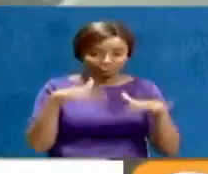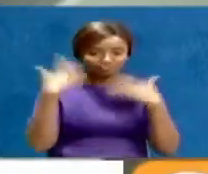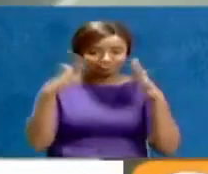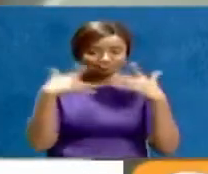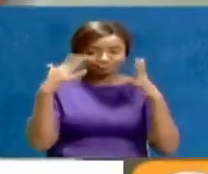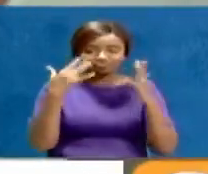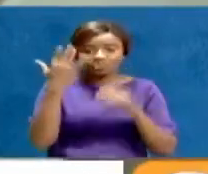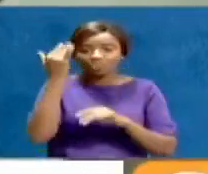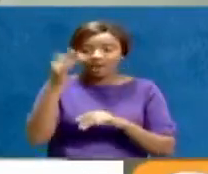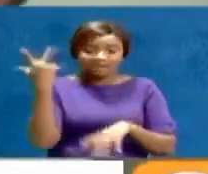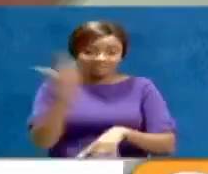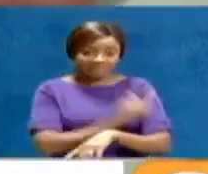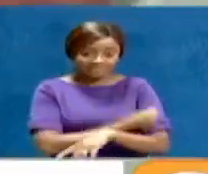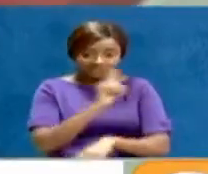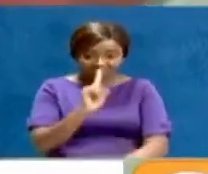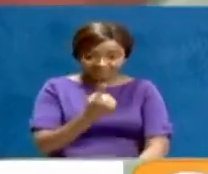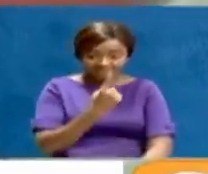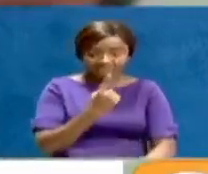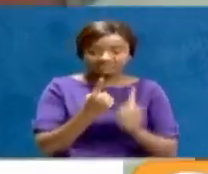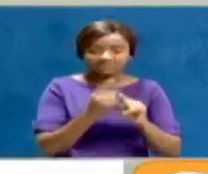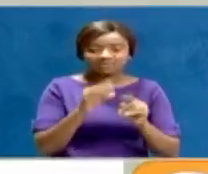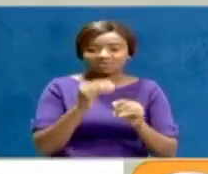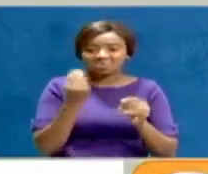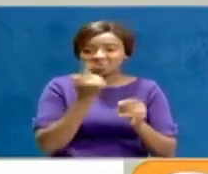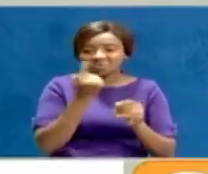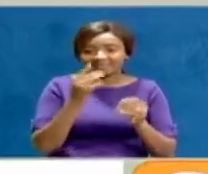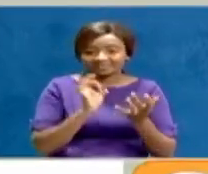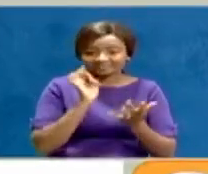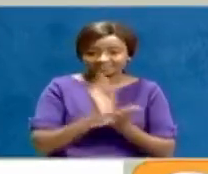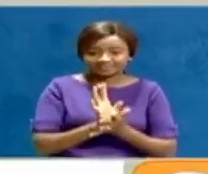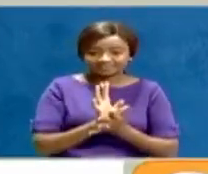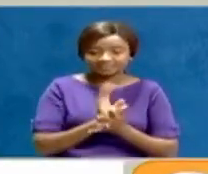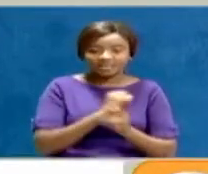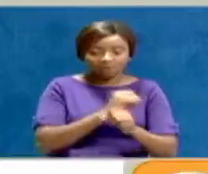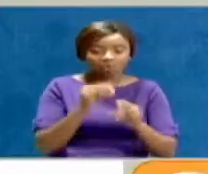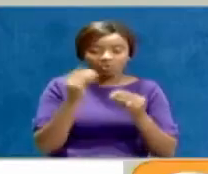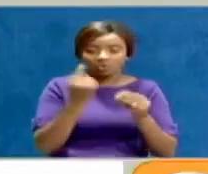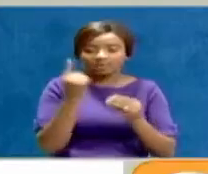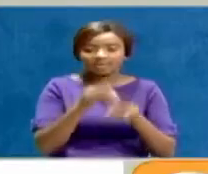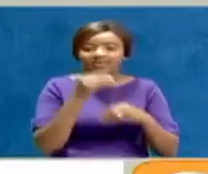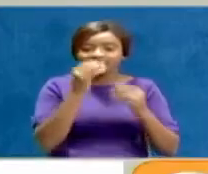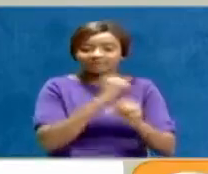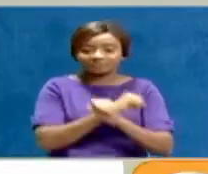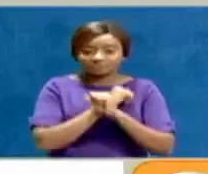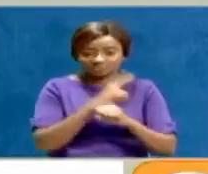wasiwasi, kwani dozi ya kwanza hutoa 60% ya kinga mwilini